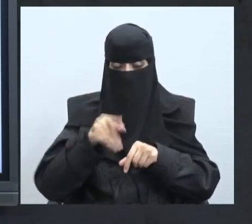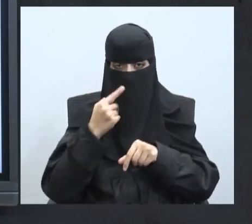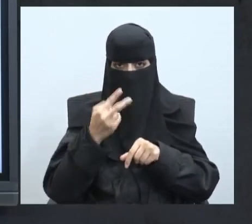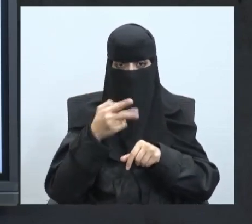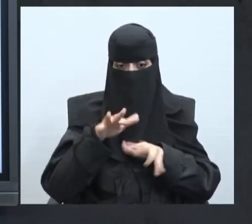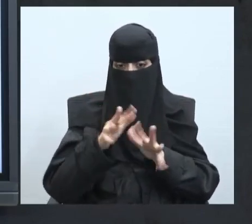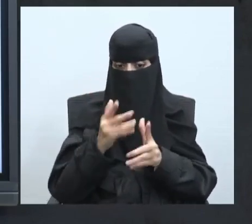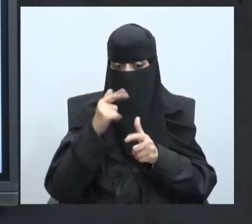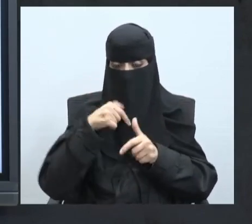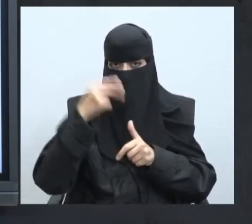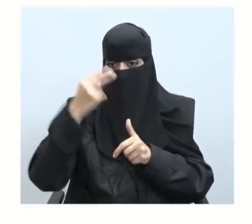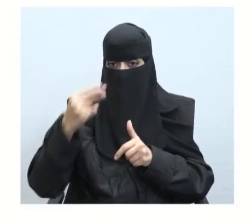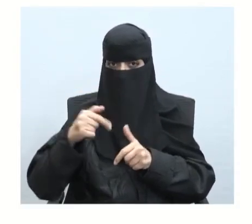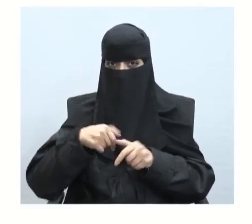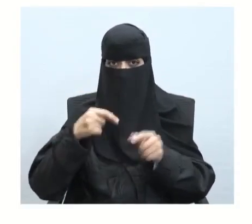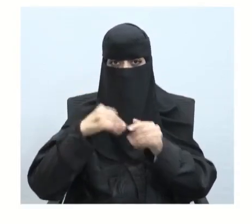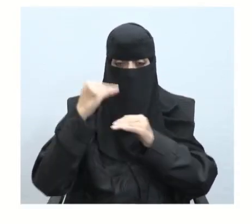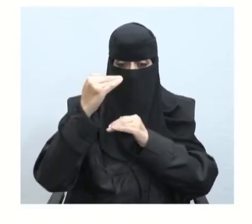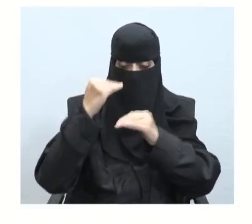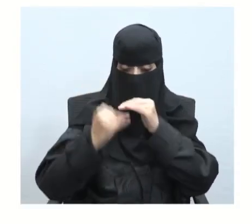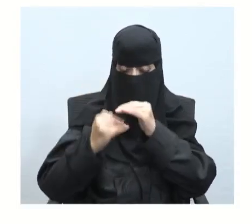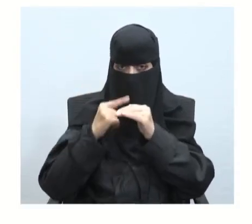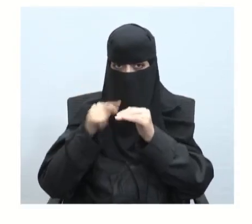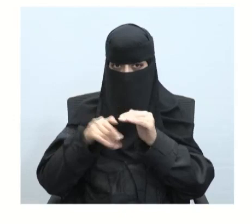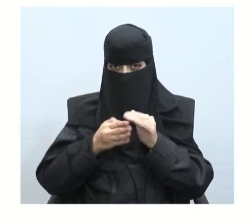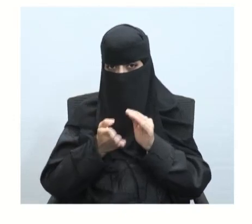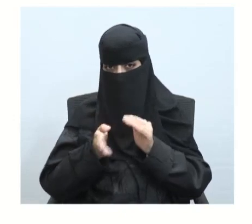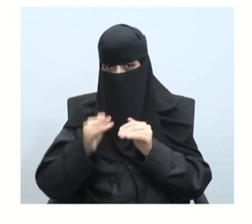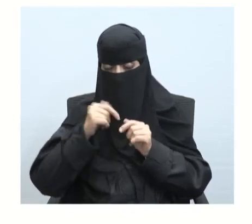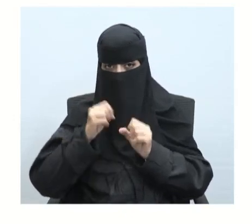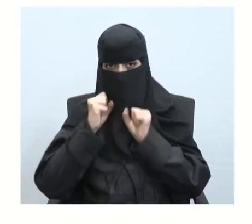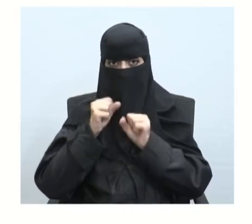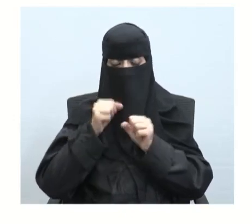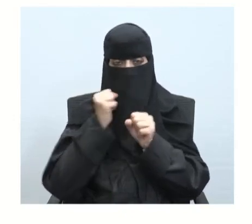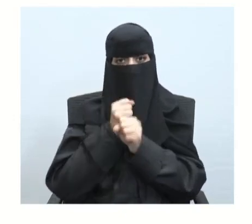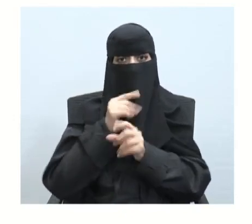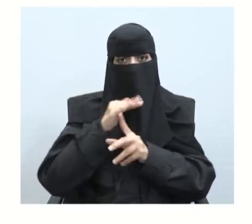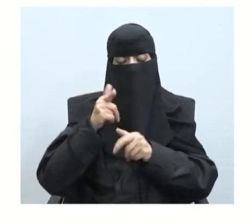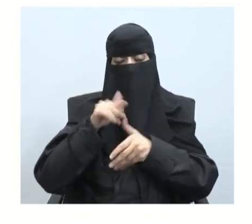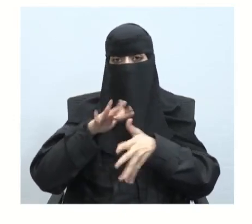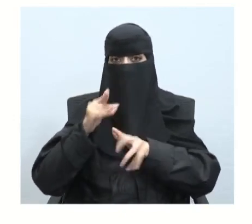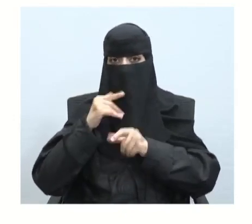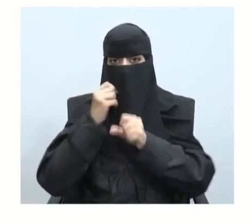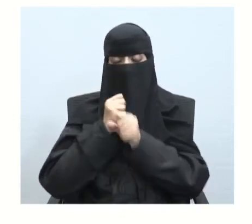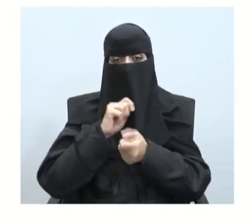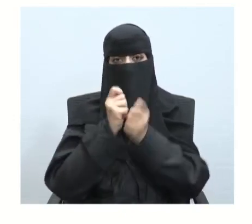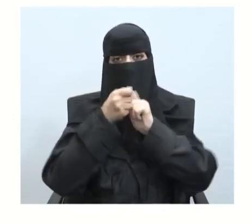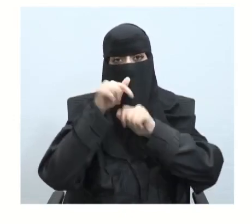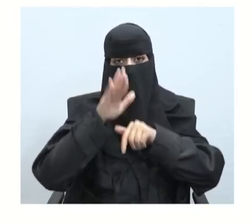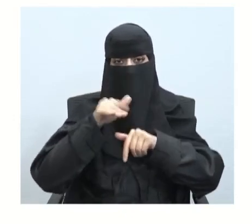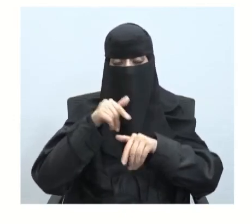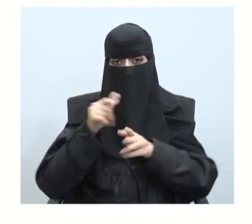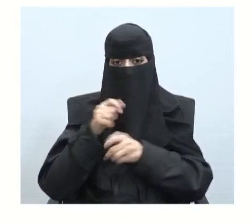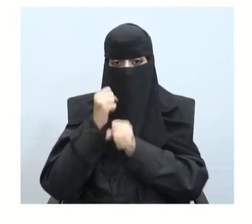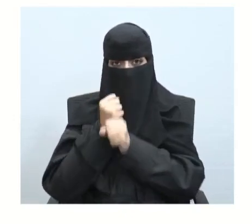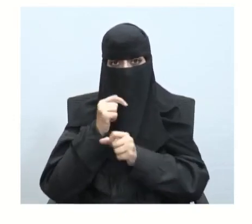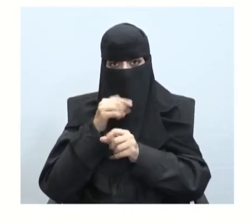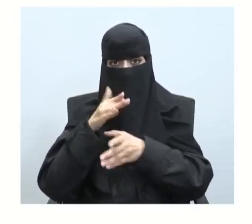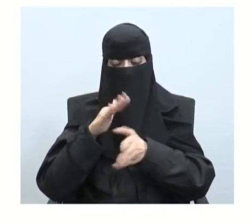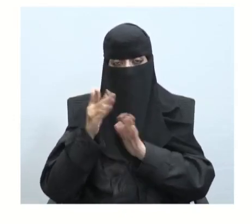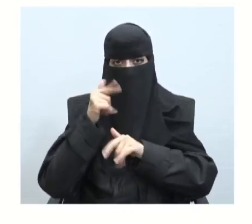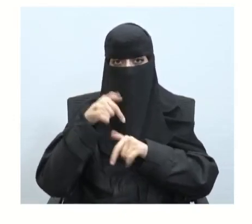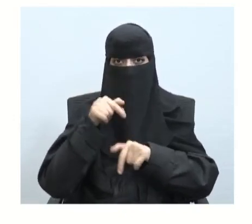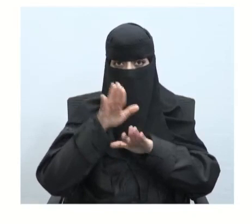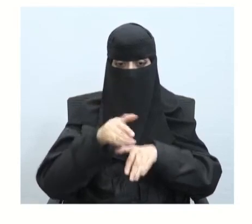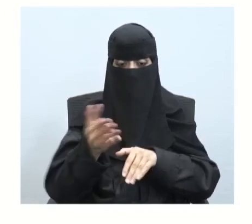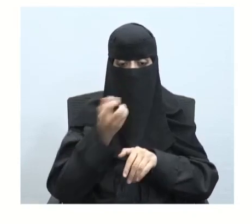ماذا الرسم تحت المنحنى اما تكون القوه ثابته او تكون القوه متغيره اذا كانت القوه الثابته